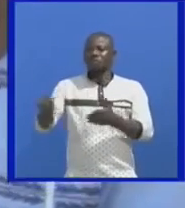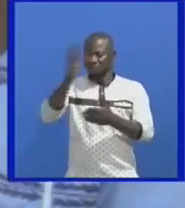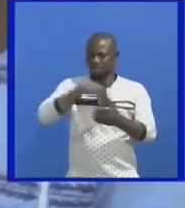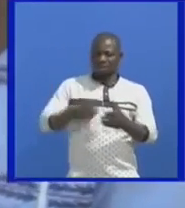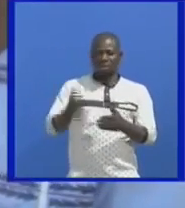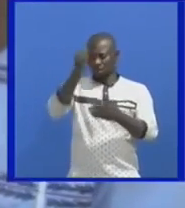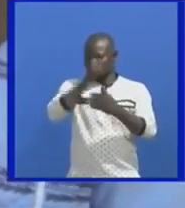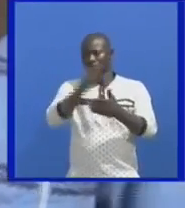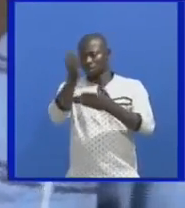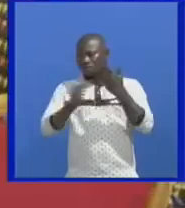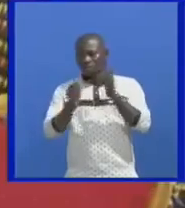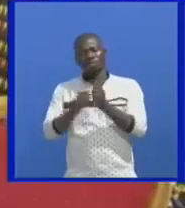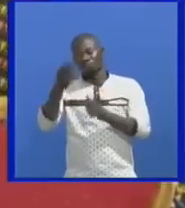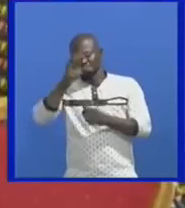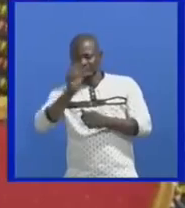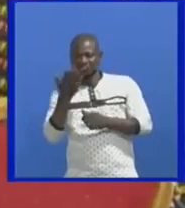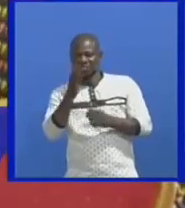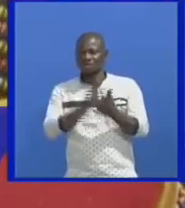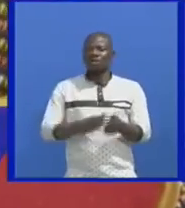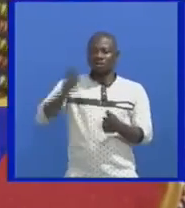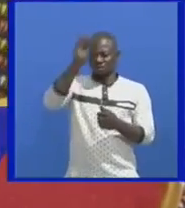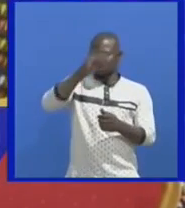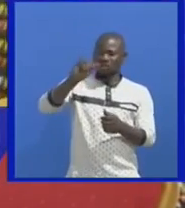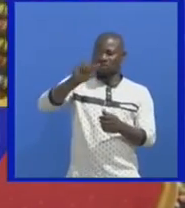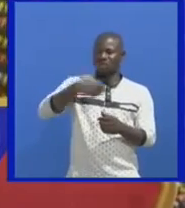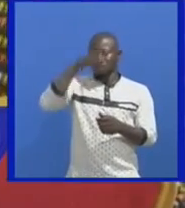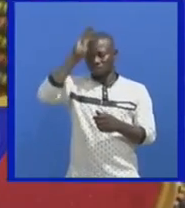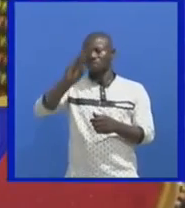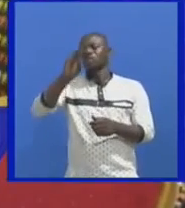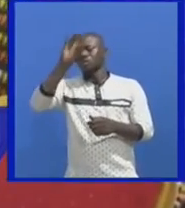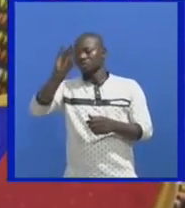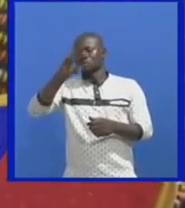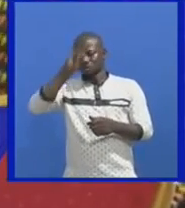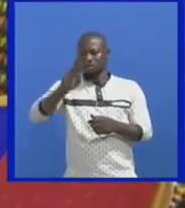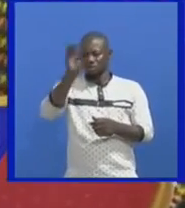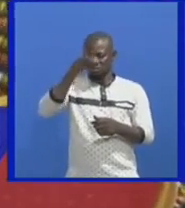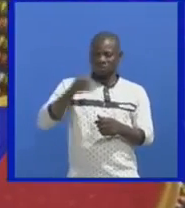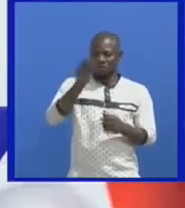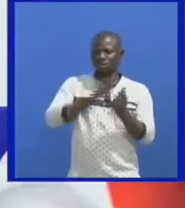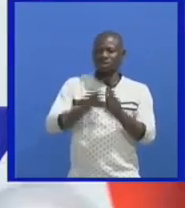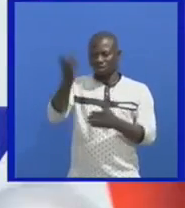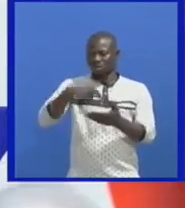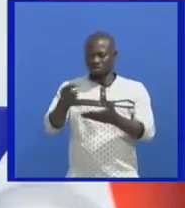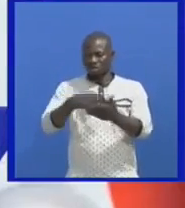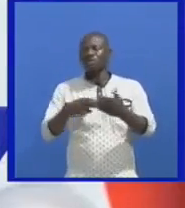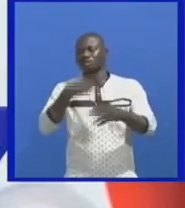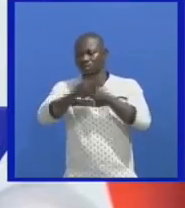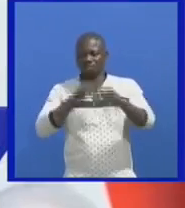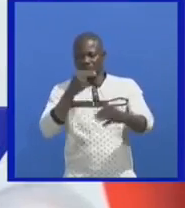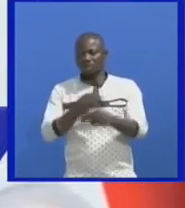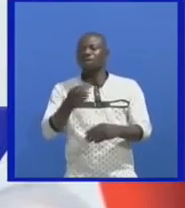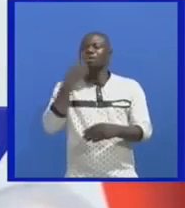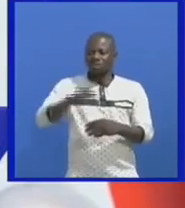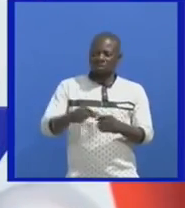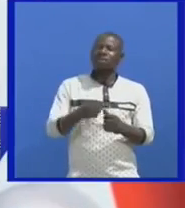à 0,76% des recettes mondiales et un événement comme la rentrée du droit d'auteur ou dit du directeur général